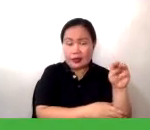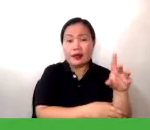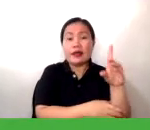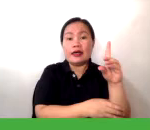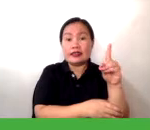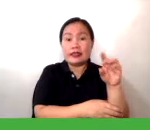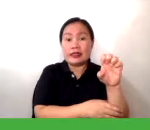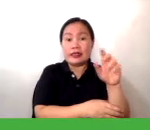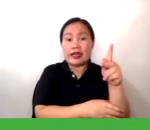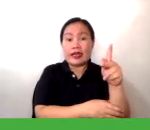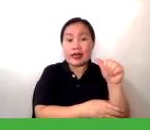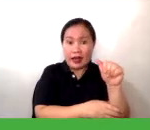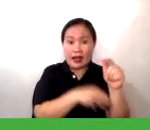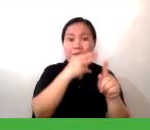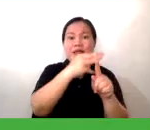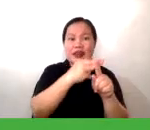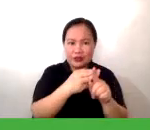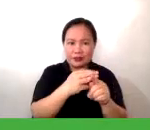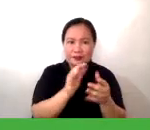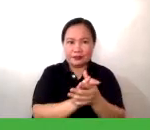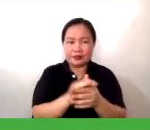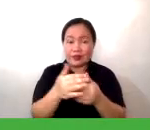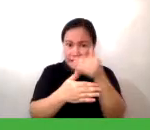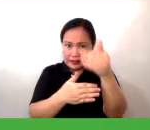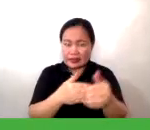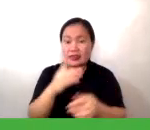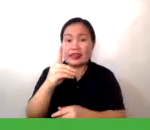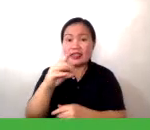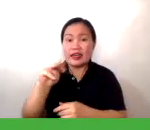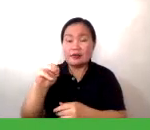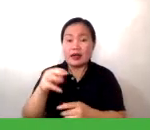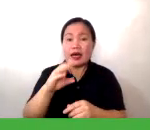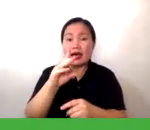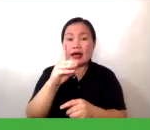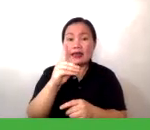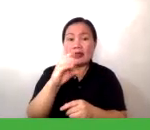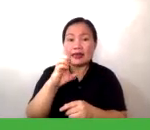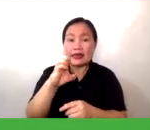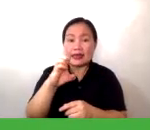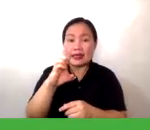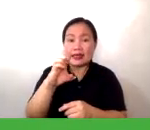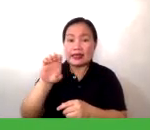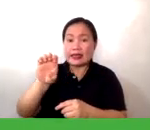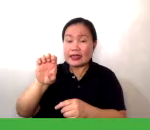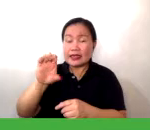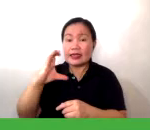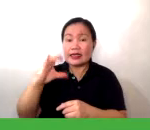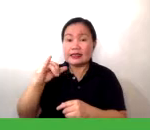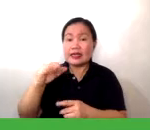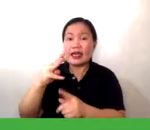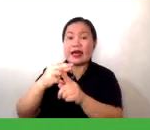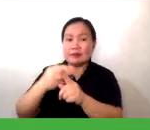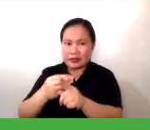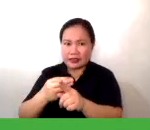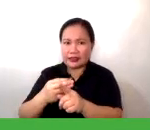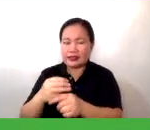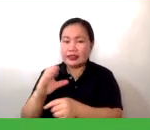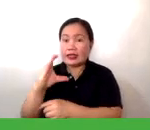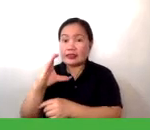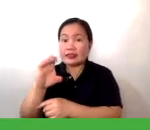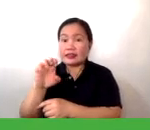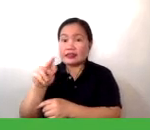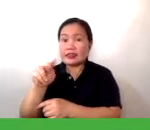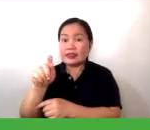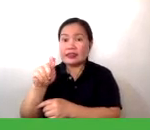and then meter because meter is the basic unit. And then decimeter, centimeter, millimeter.